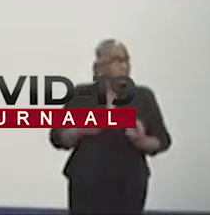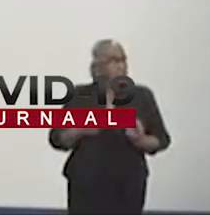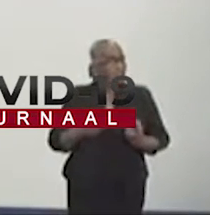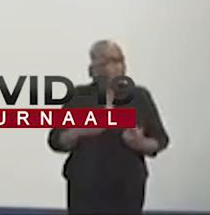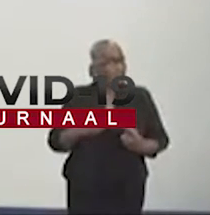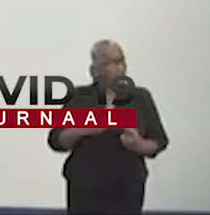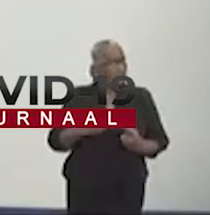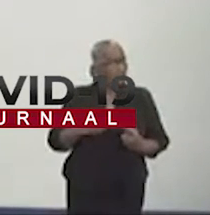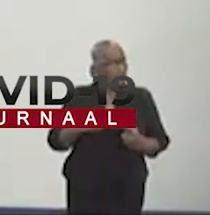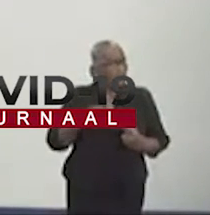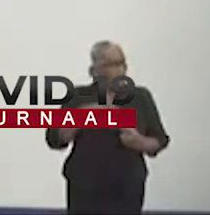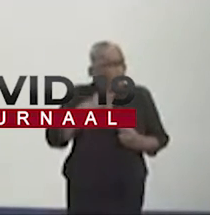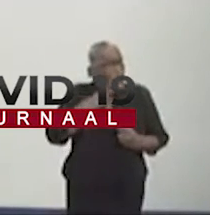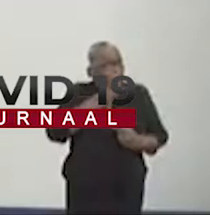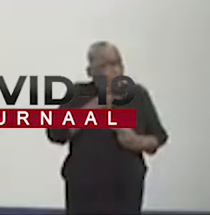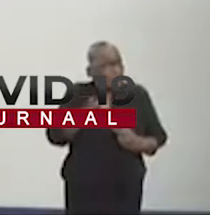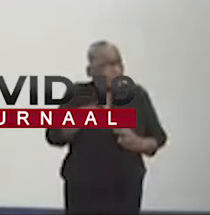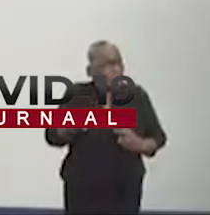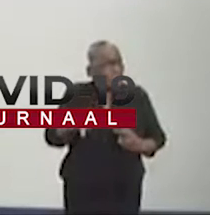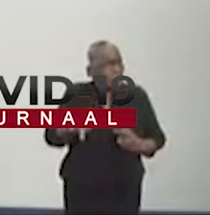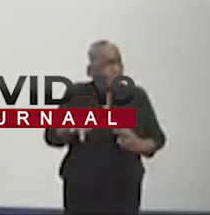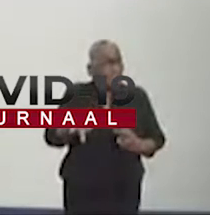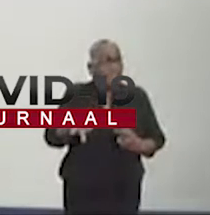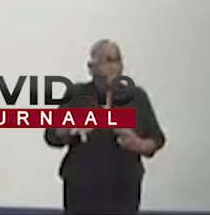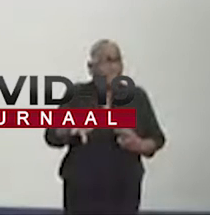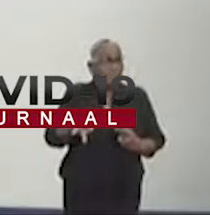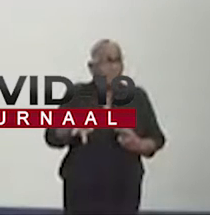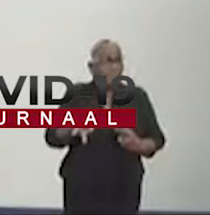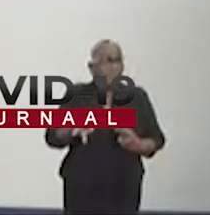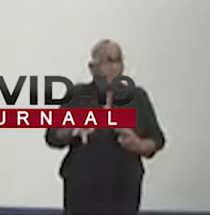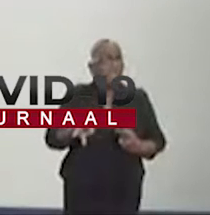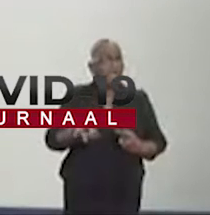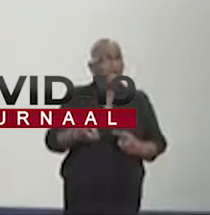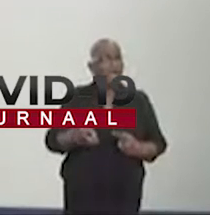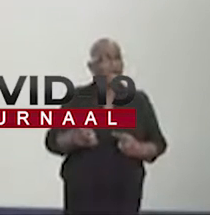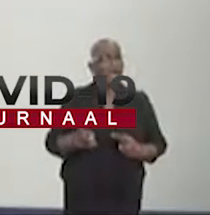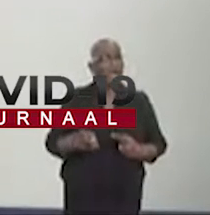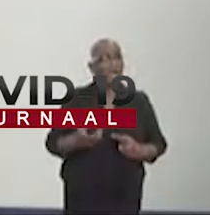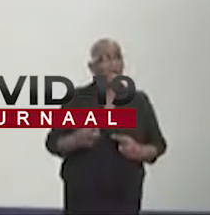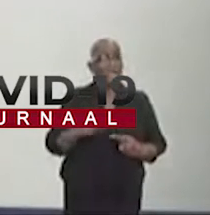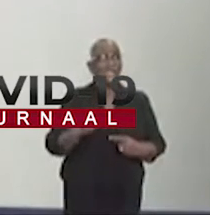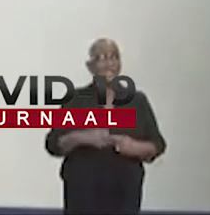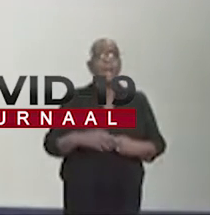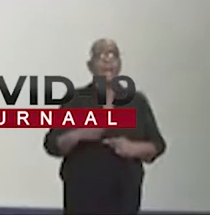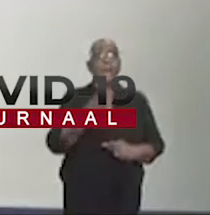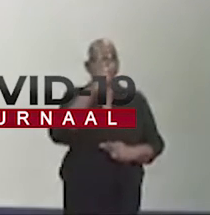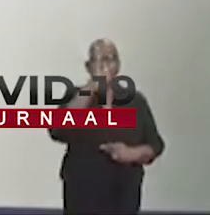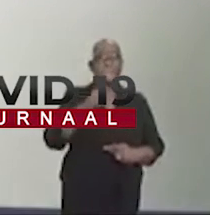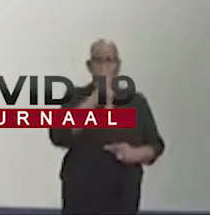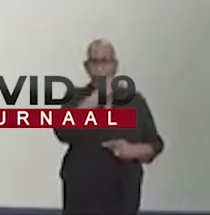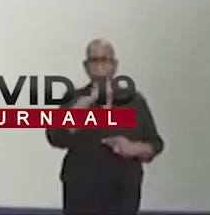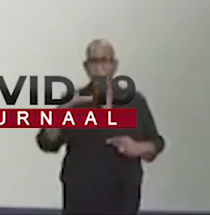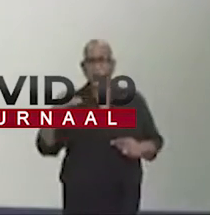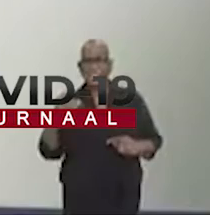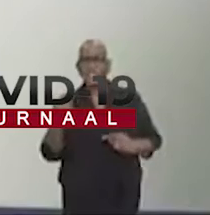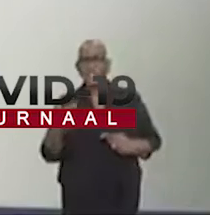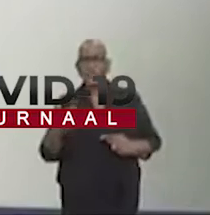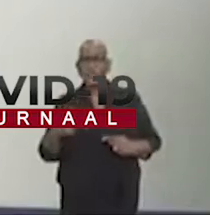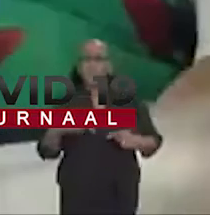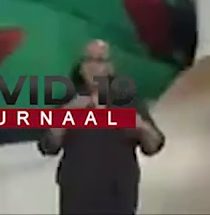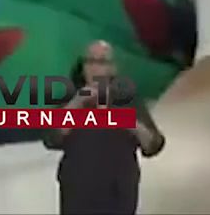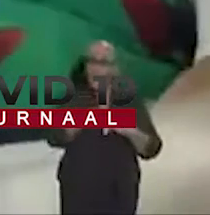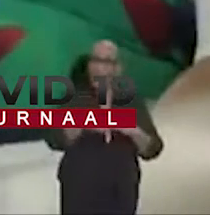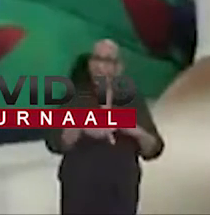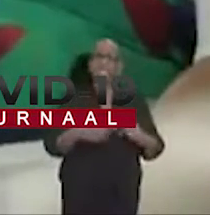toen we daar dus aantroffen dat een pastor, die al jaren komt in het Wayana-gebied en het Wayana, en